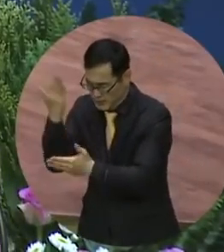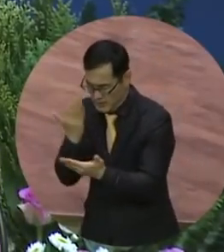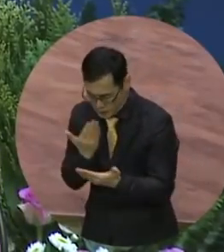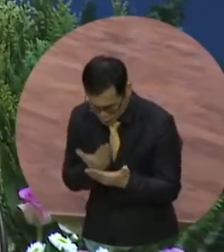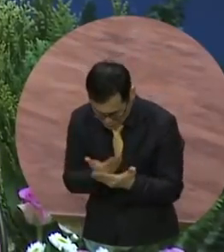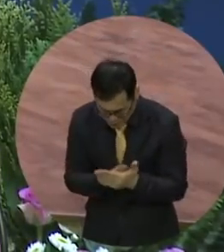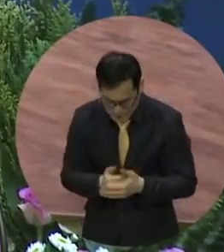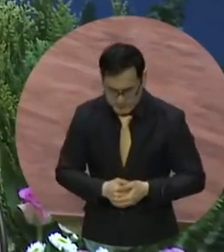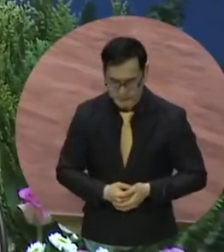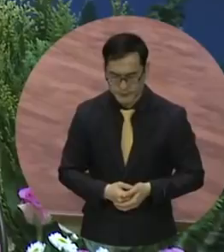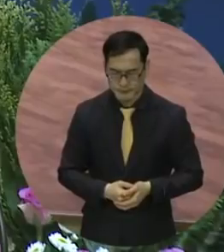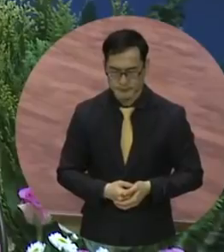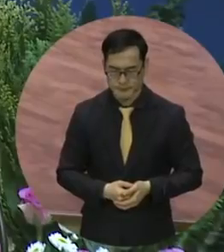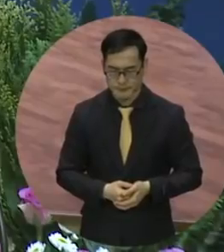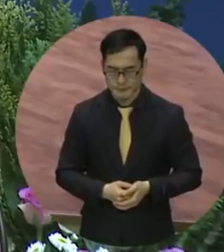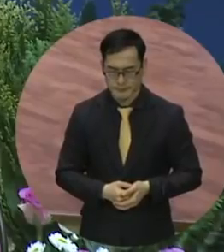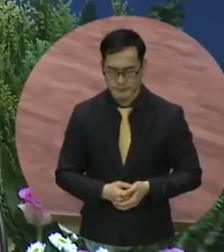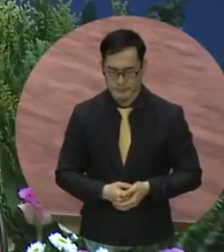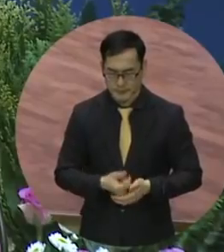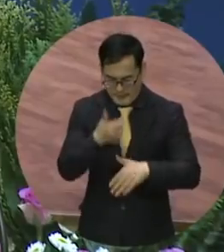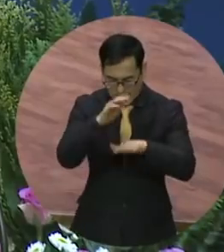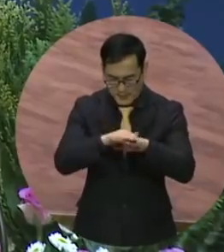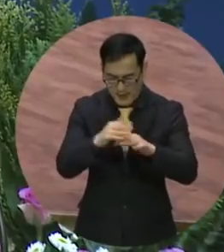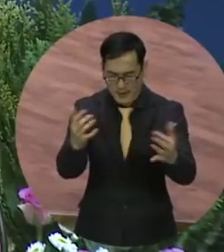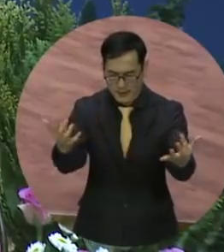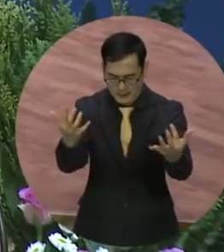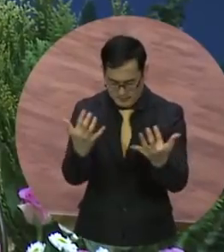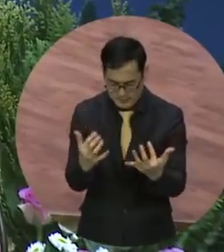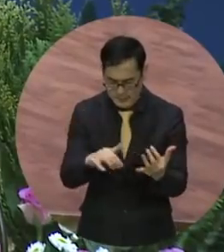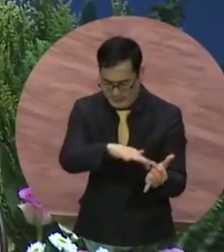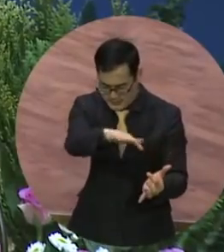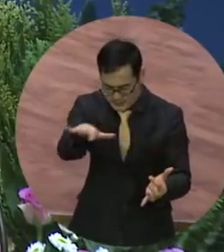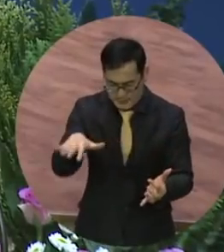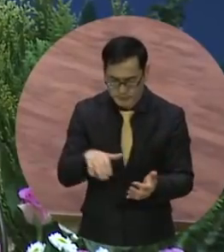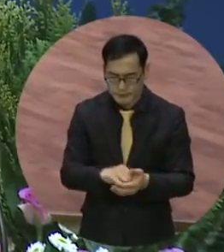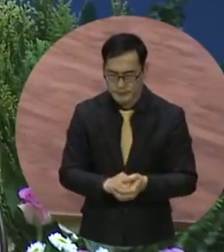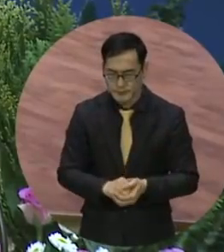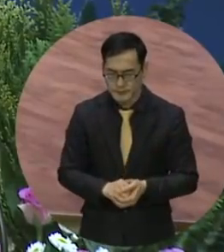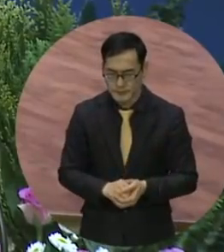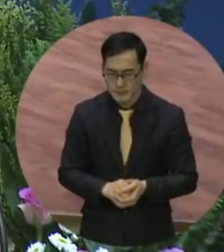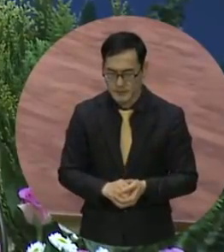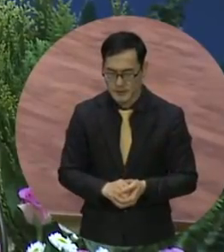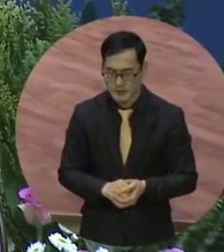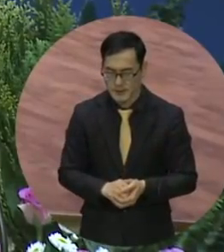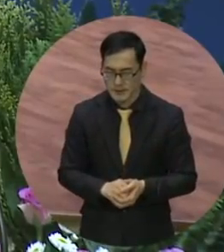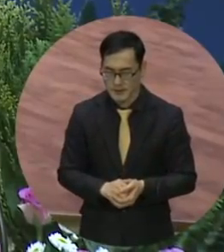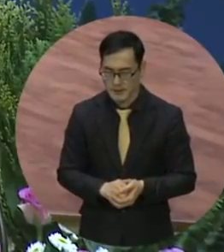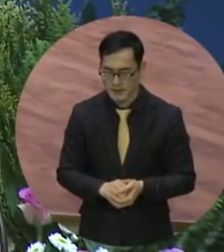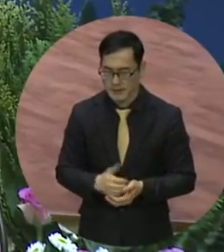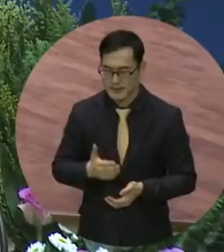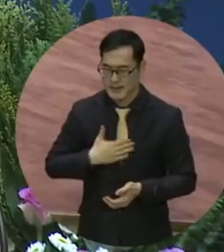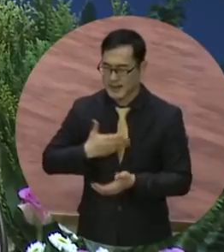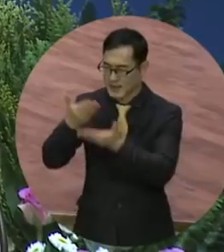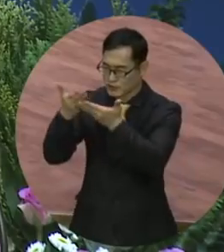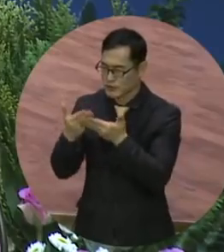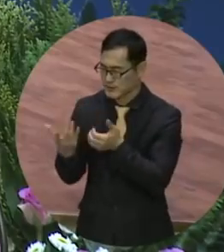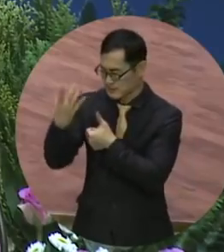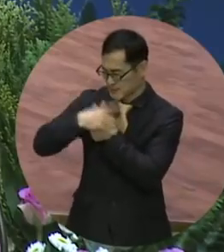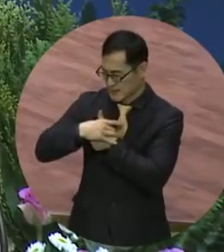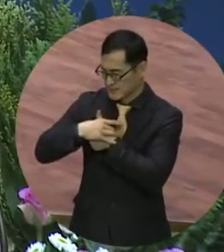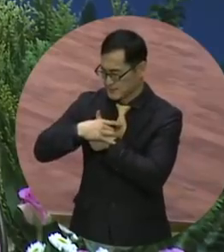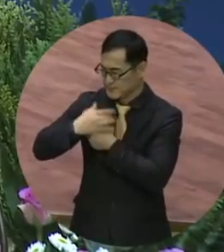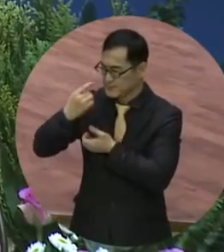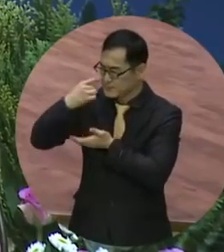주옵소서. 그래서 하나님 예배해 놓으신 모든 축복을 생정명 내게 주신 사명을 발견하고 날마다